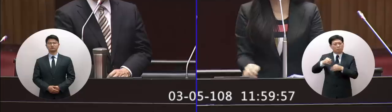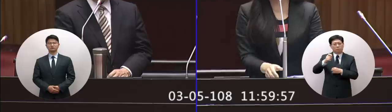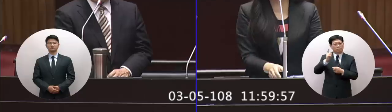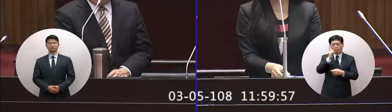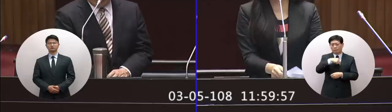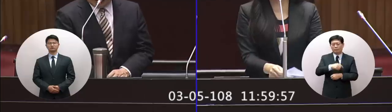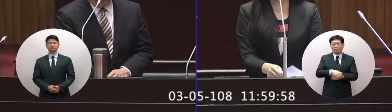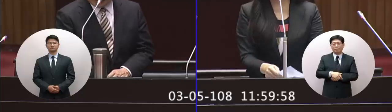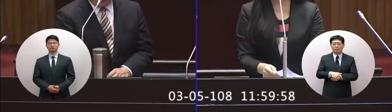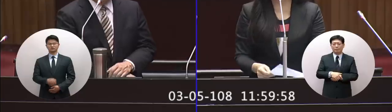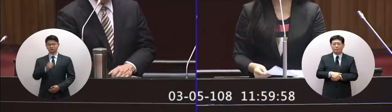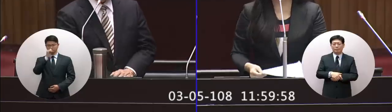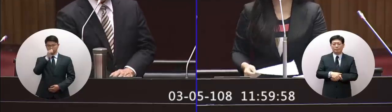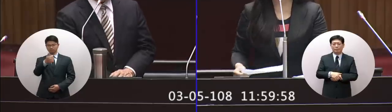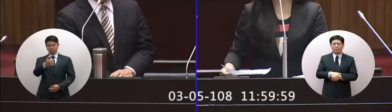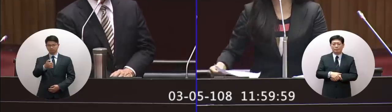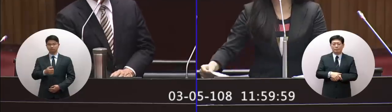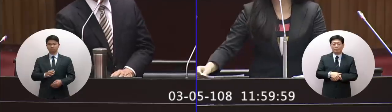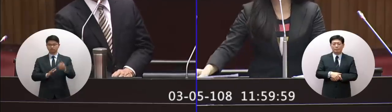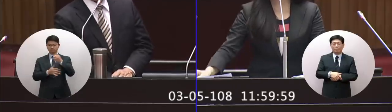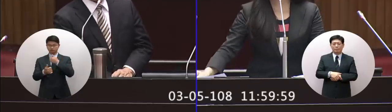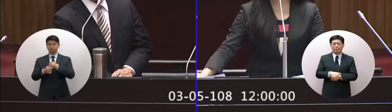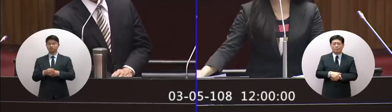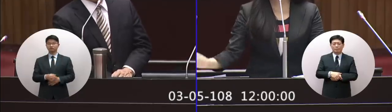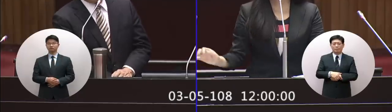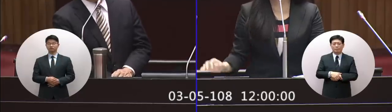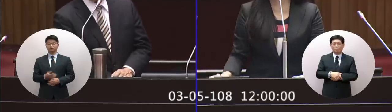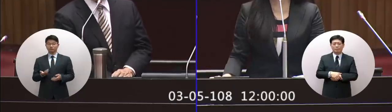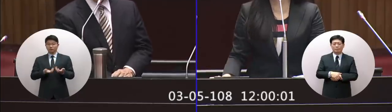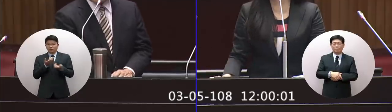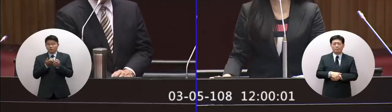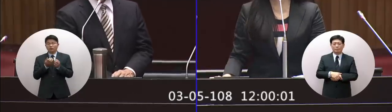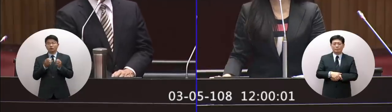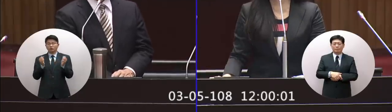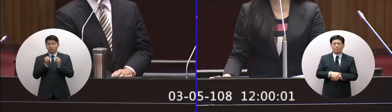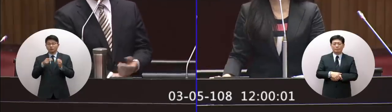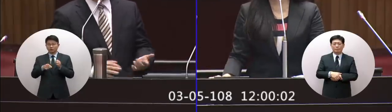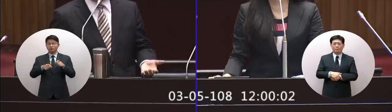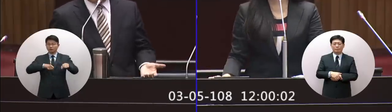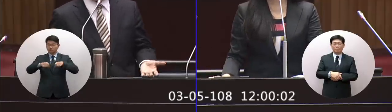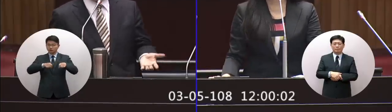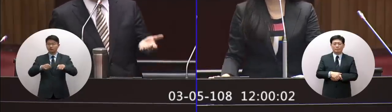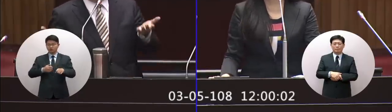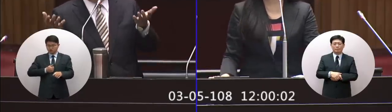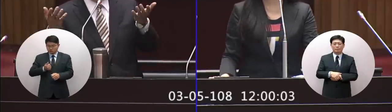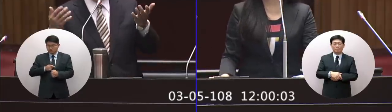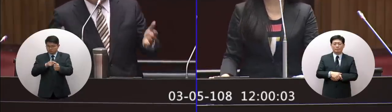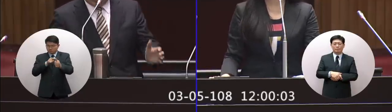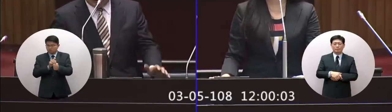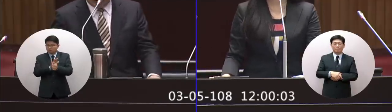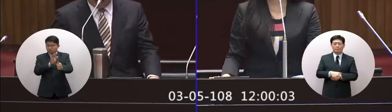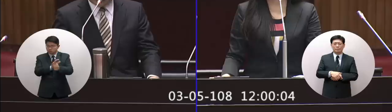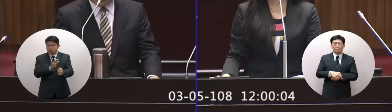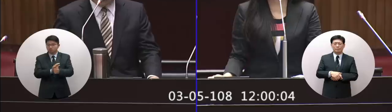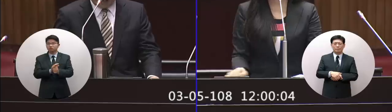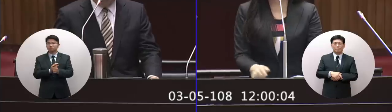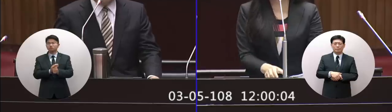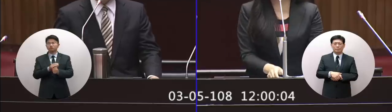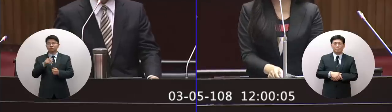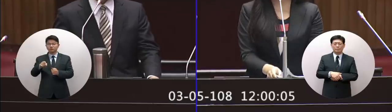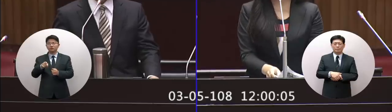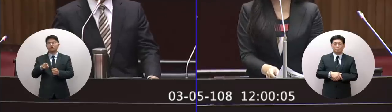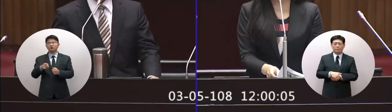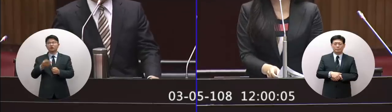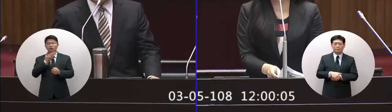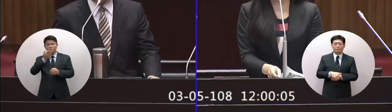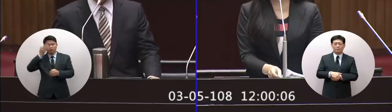才是。 哎，好，谢谢委员。这个暖冬方案确实是带动地方旅游业者相